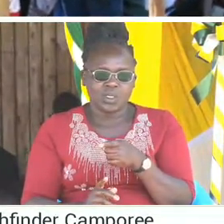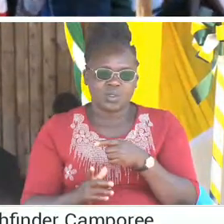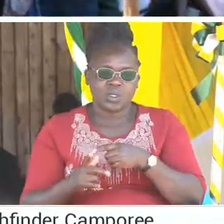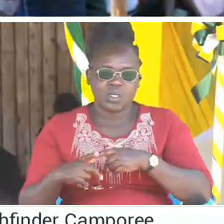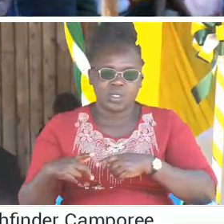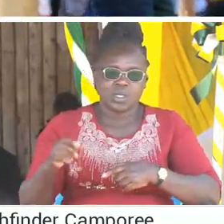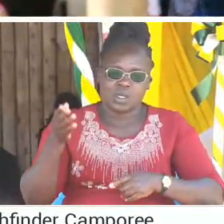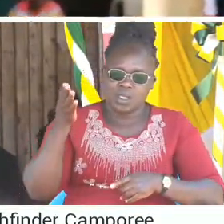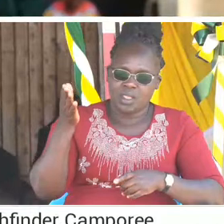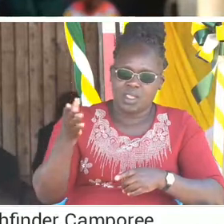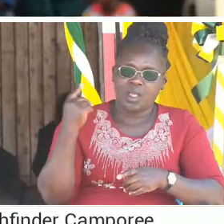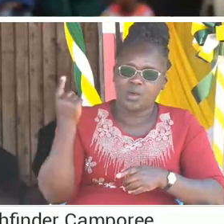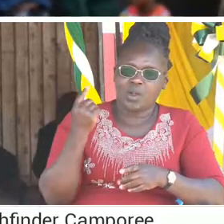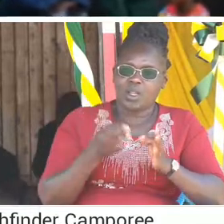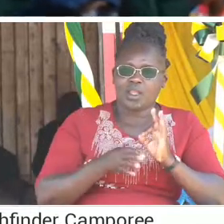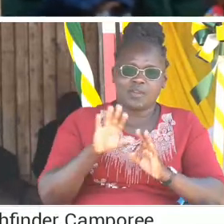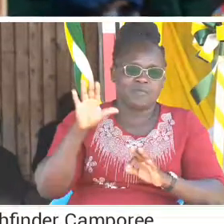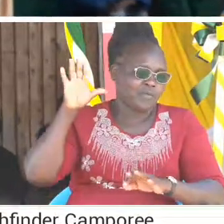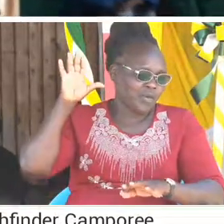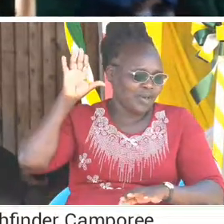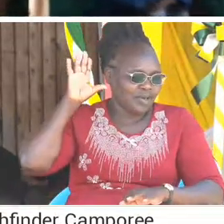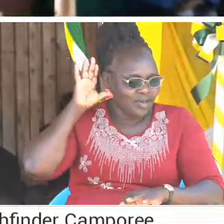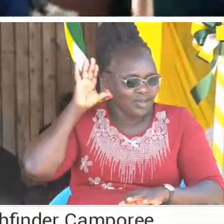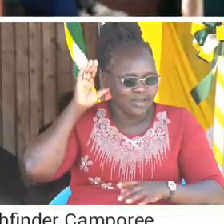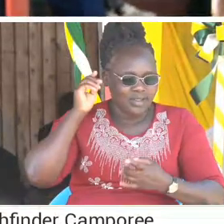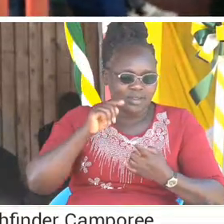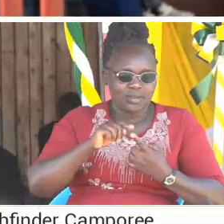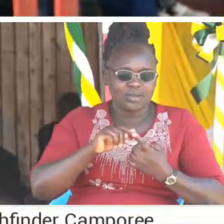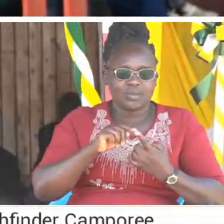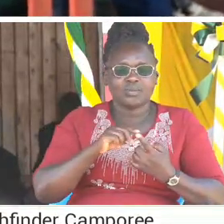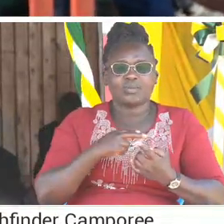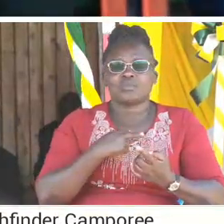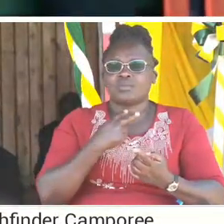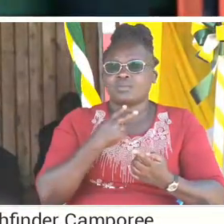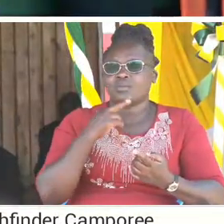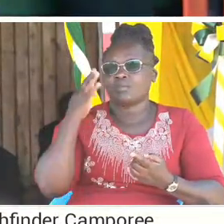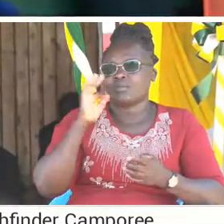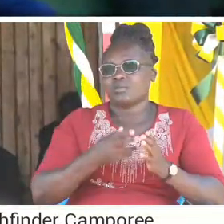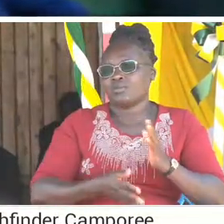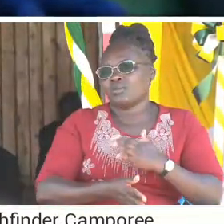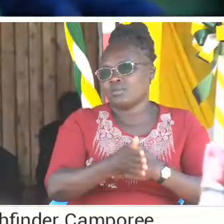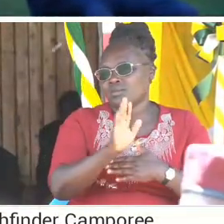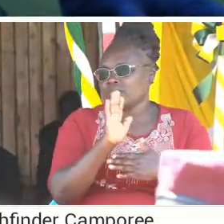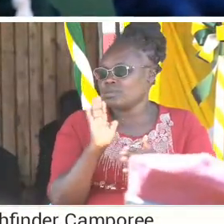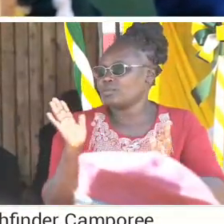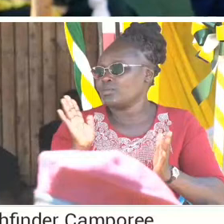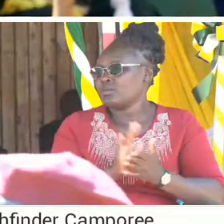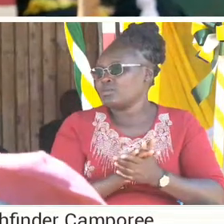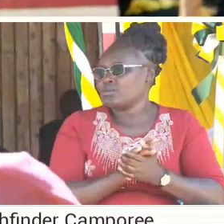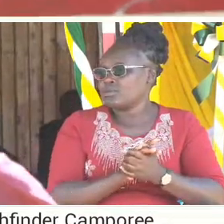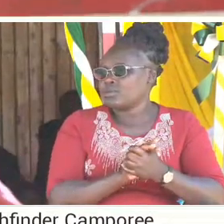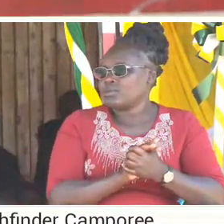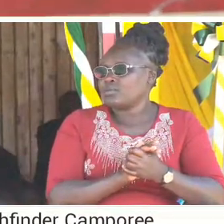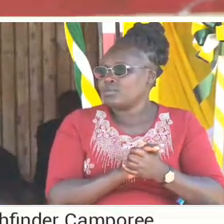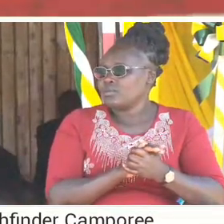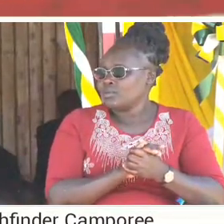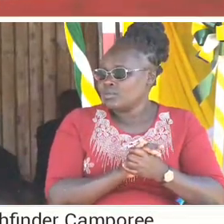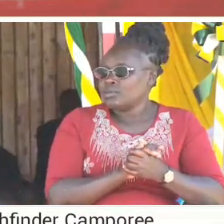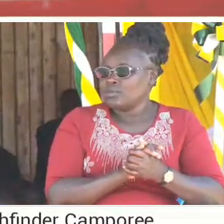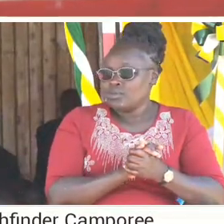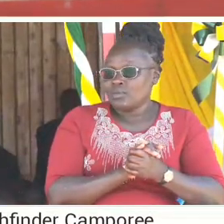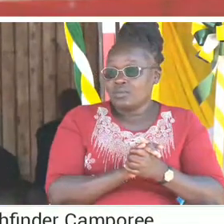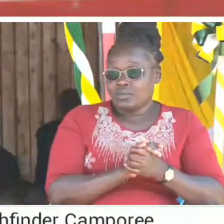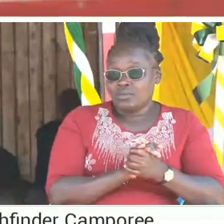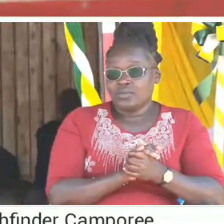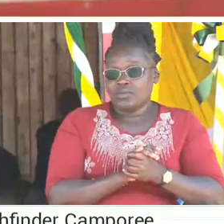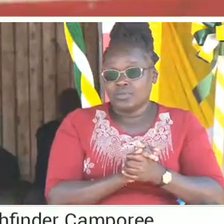Kutii sauti ya Bwana. Pastor. Bwana atakuweka wewe taifa takatifu kwake kama alivyokuapia. Bwana atakuweka